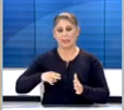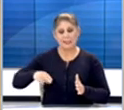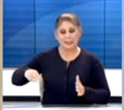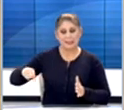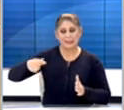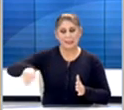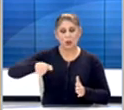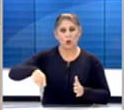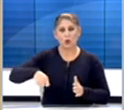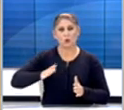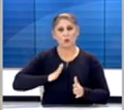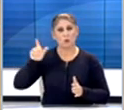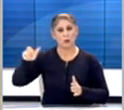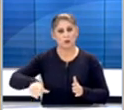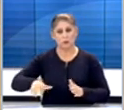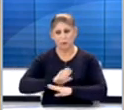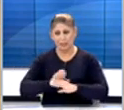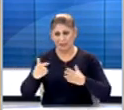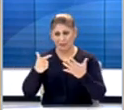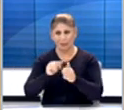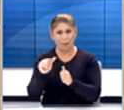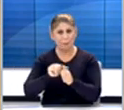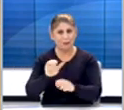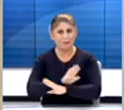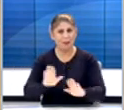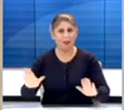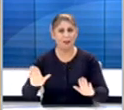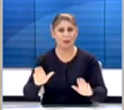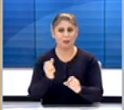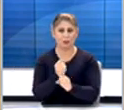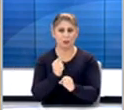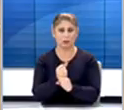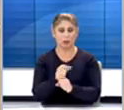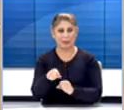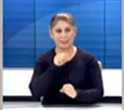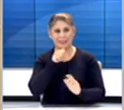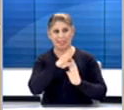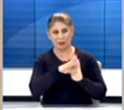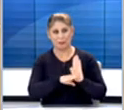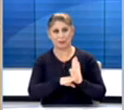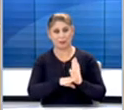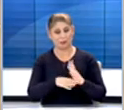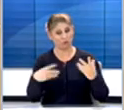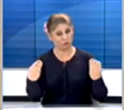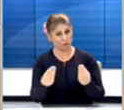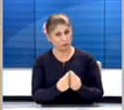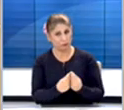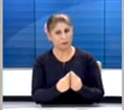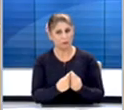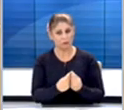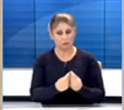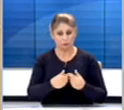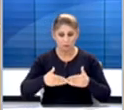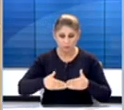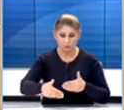θητεία έχει λήξει εδώ και 7 μήνες. Εκτός αν πιστεύετε ότι είναι συνταγματικά πρέπον